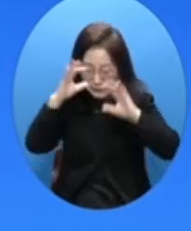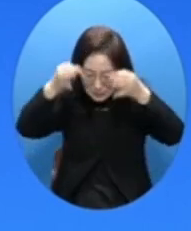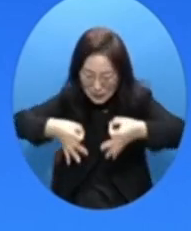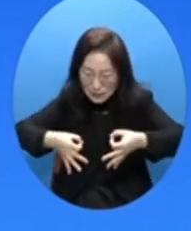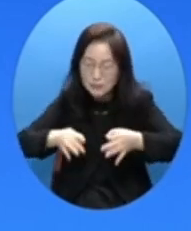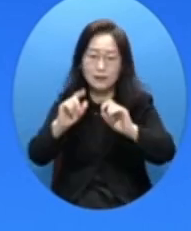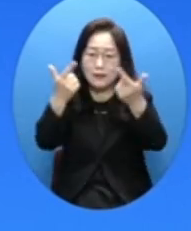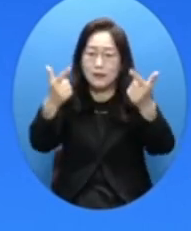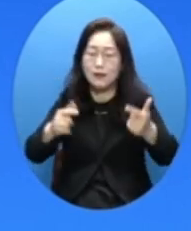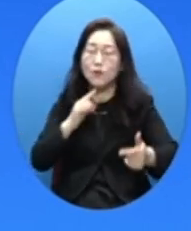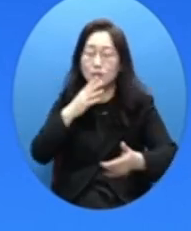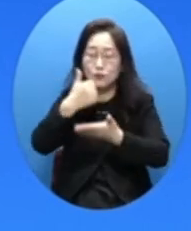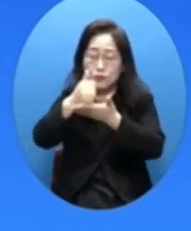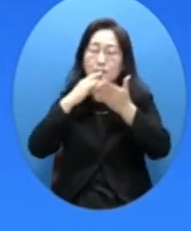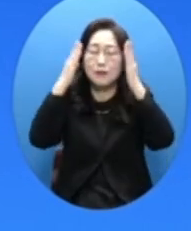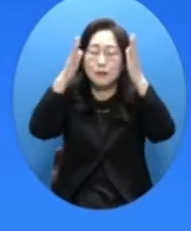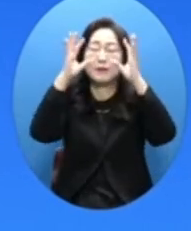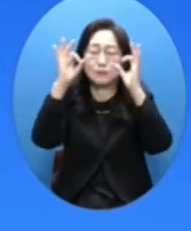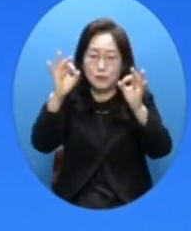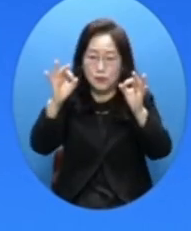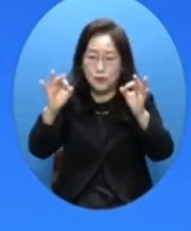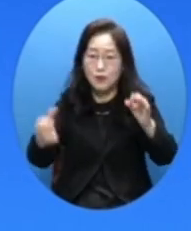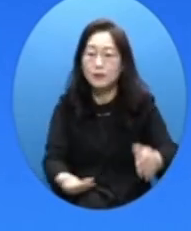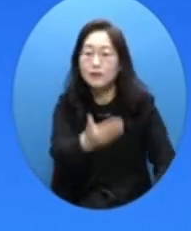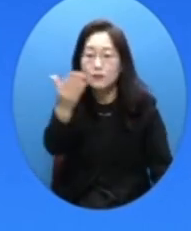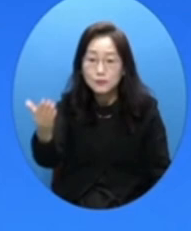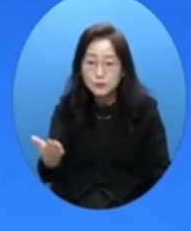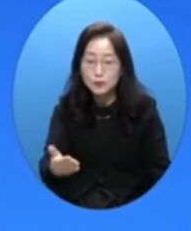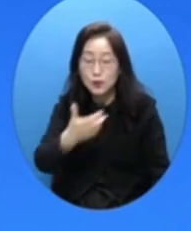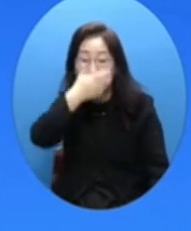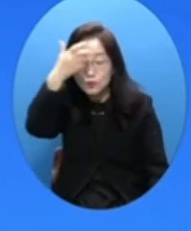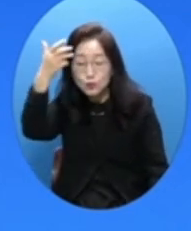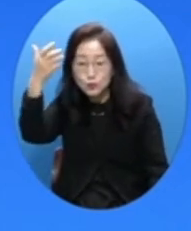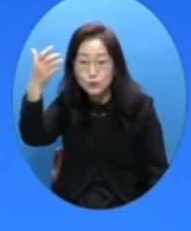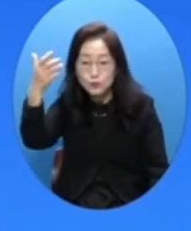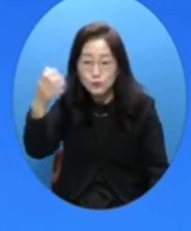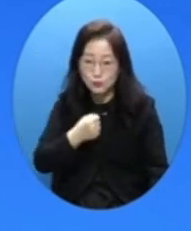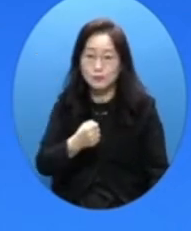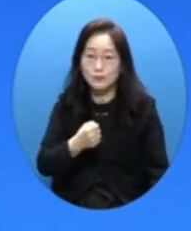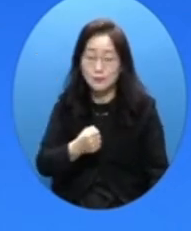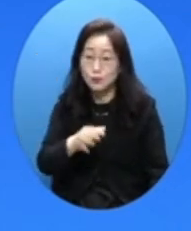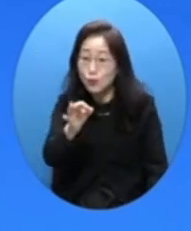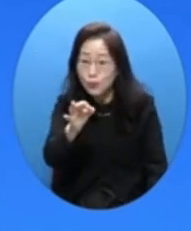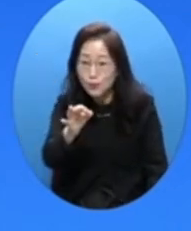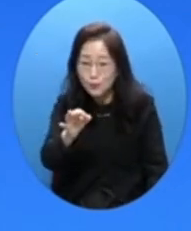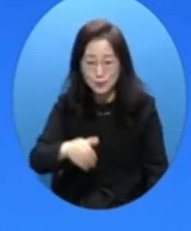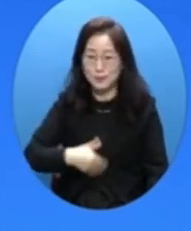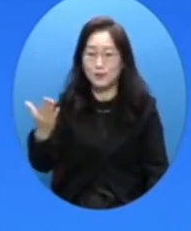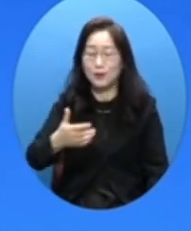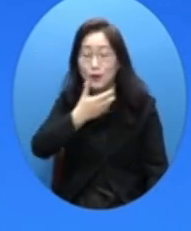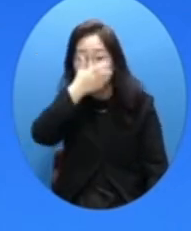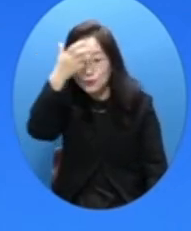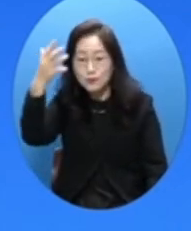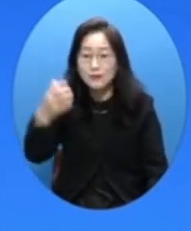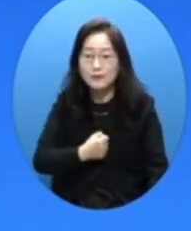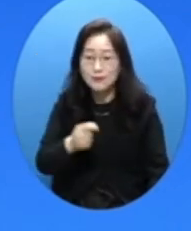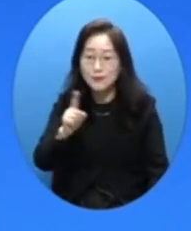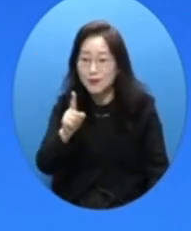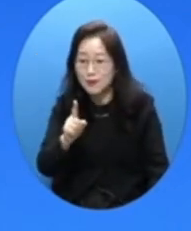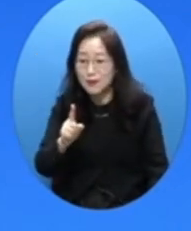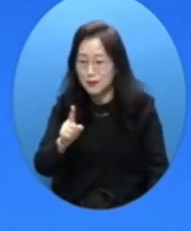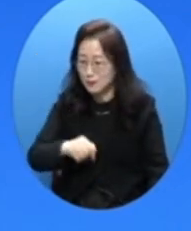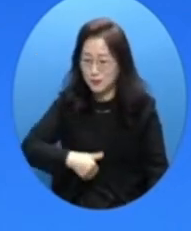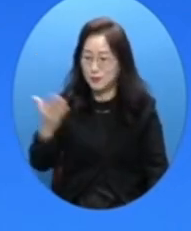바라보지 않습니다 오직 주인만 바라보고 나갑니다 여러분 꿈꾸는 데는 돈이 되는 것이 아닙니다 꿈꾸는 데는 어떠한 다른